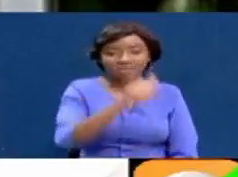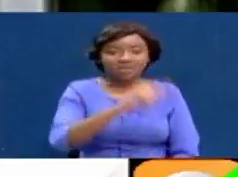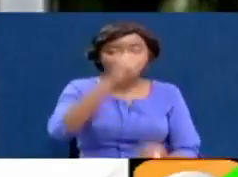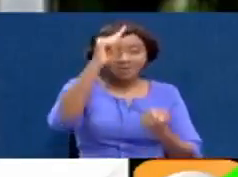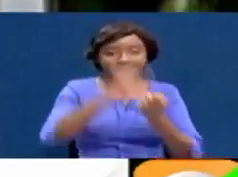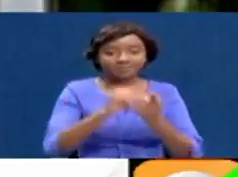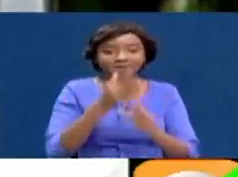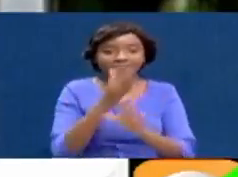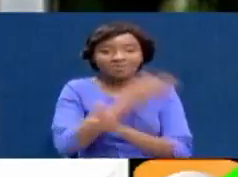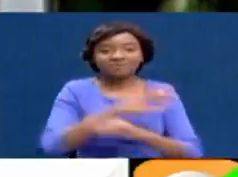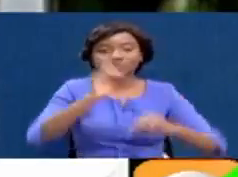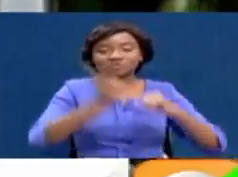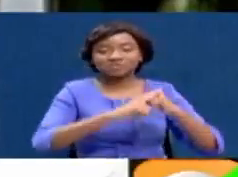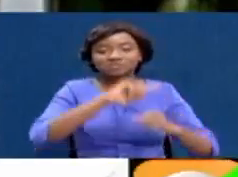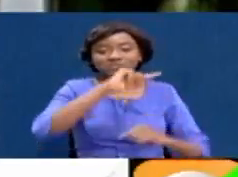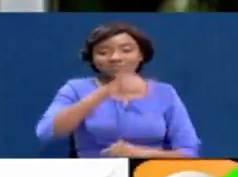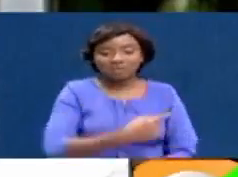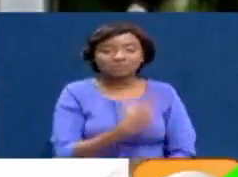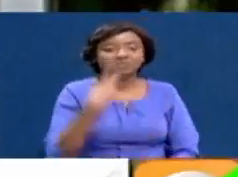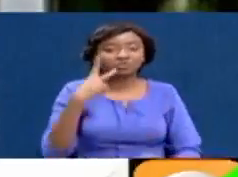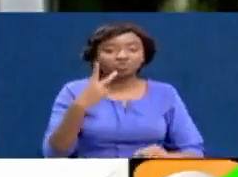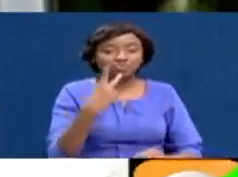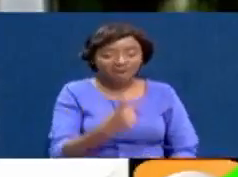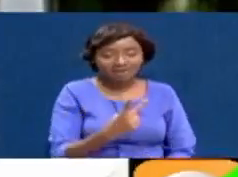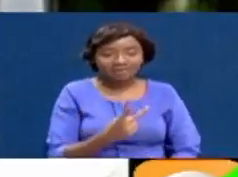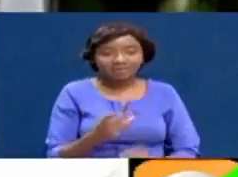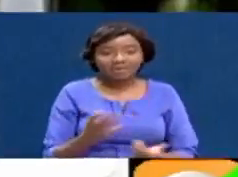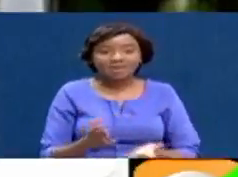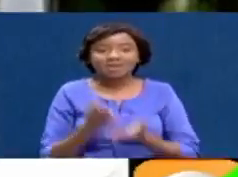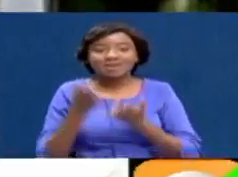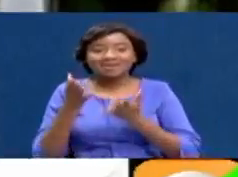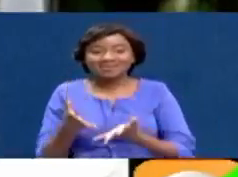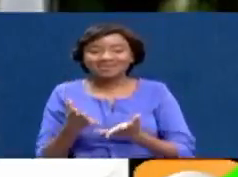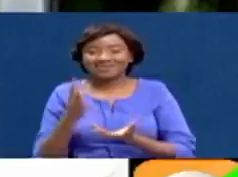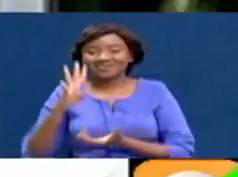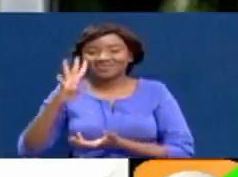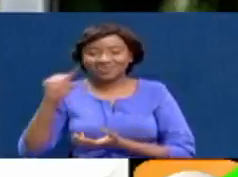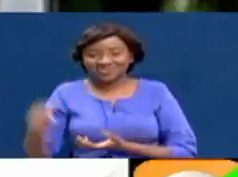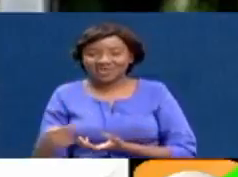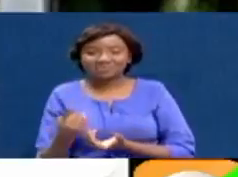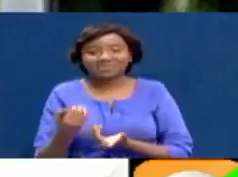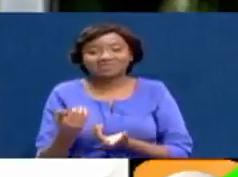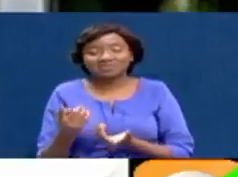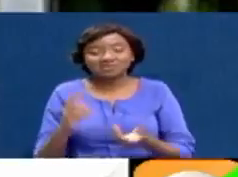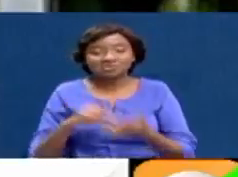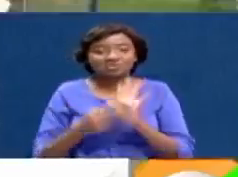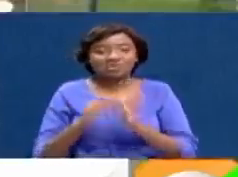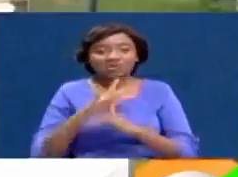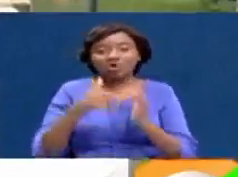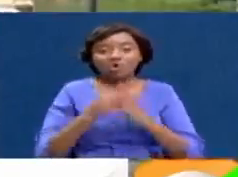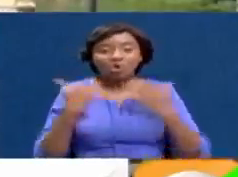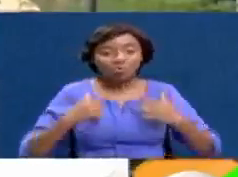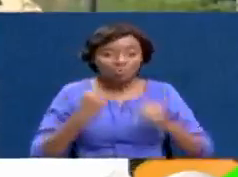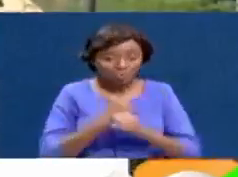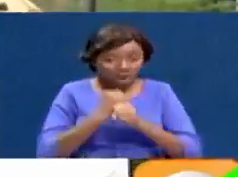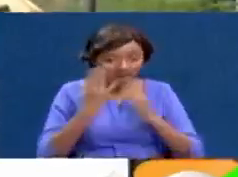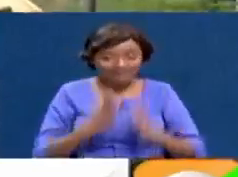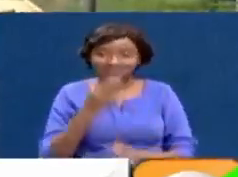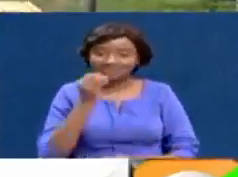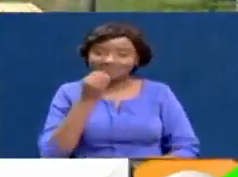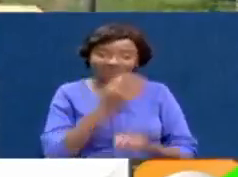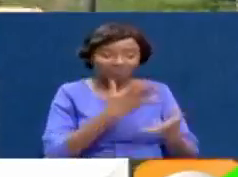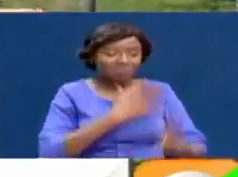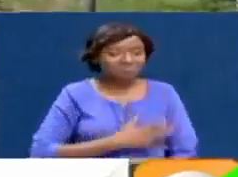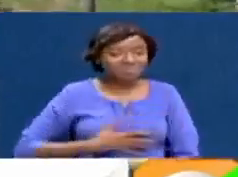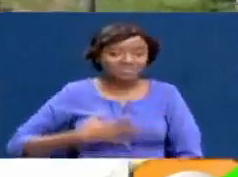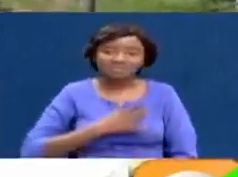6,200 to 4,000. The rest of the staff have been asked to stay home. Hivi